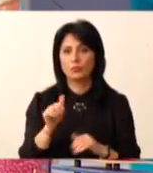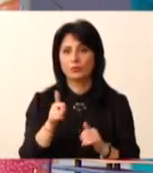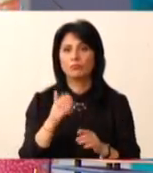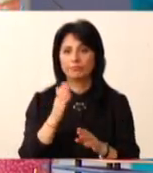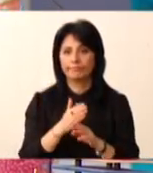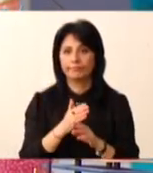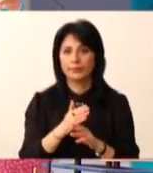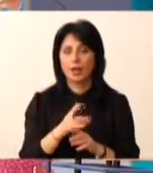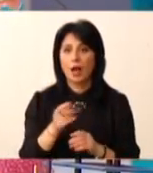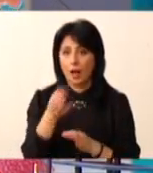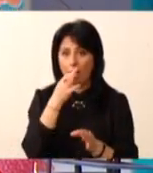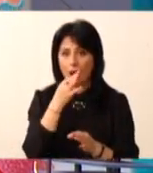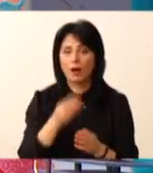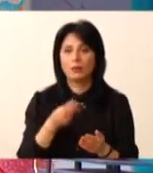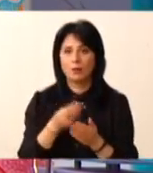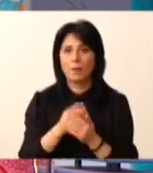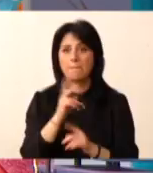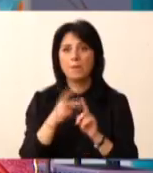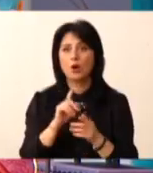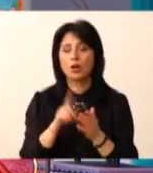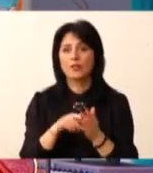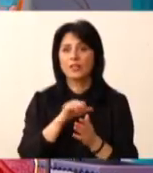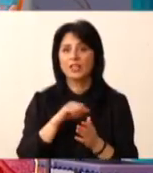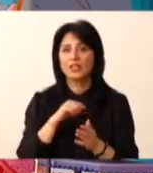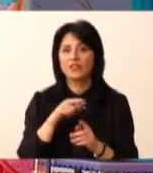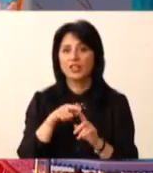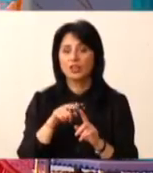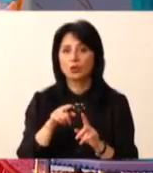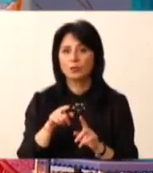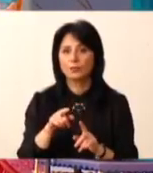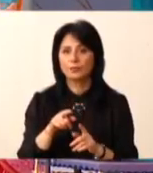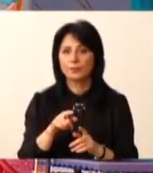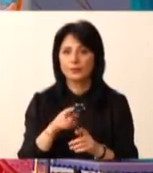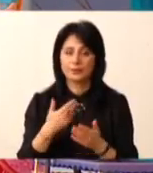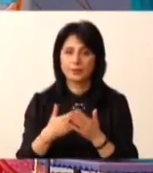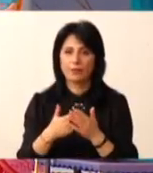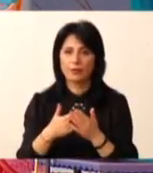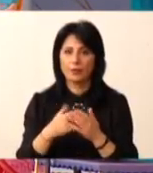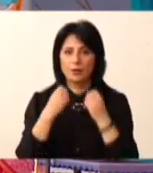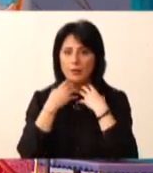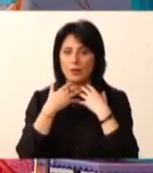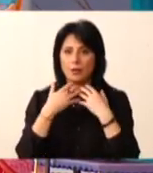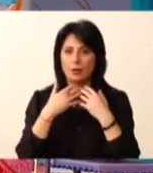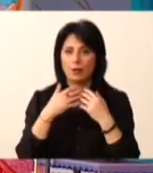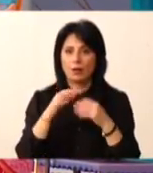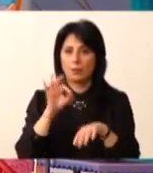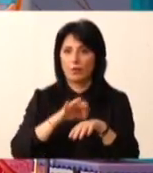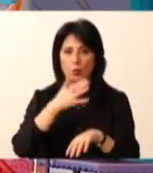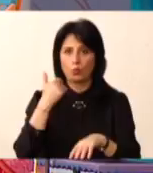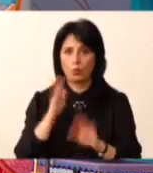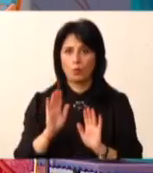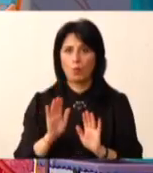წესი, აღდგება ხოლმე. მეორე საკითხია თვითონ აუტოიმუნური, არ არის დავუშვათ დარღვეული ფარისებრი ჯირკვლის ფუნქცია, გვაქვს